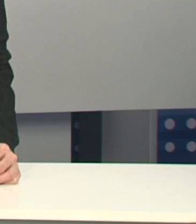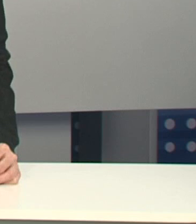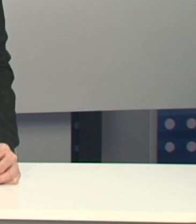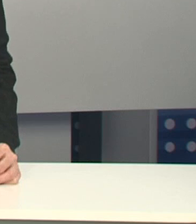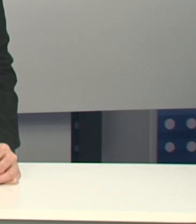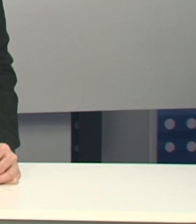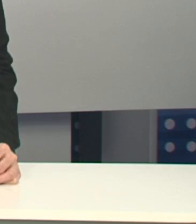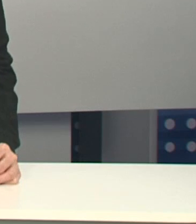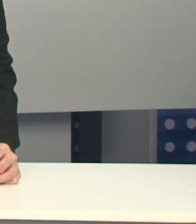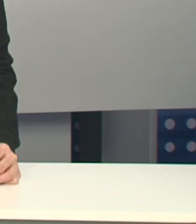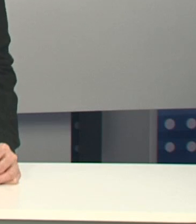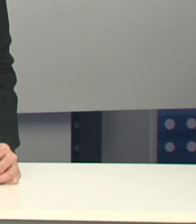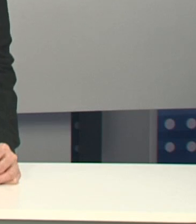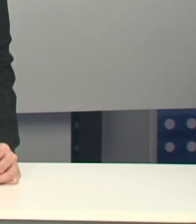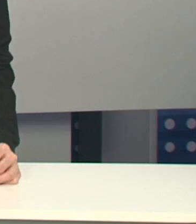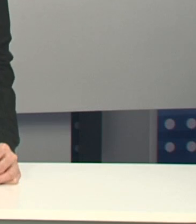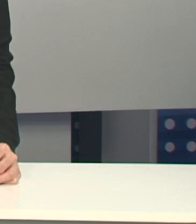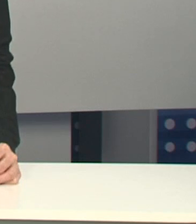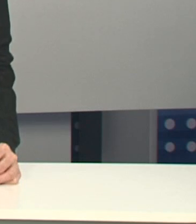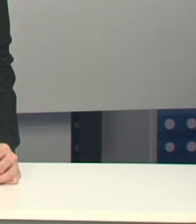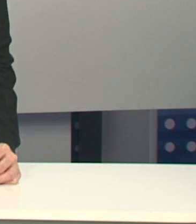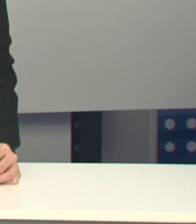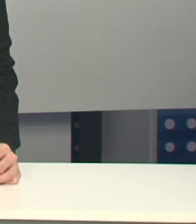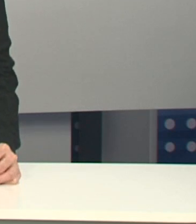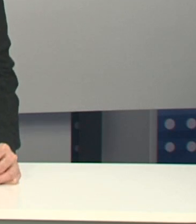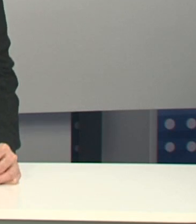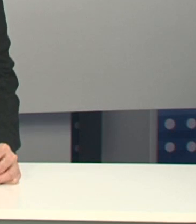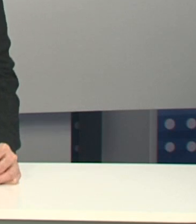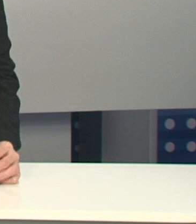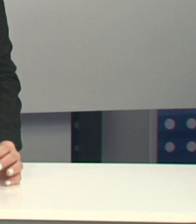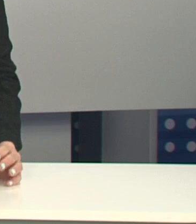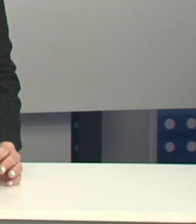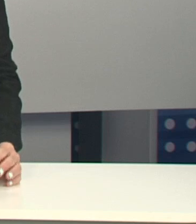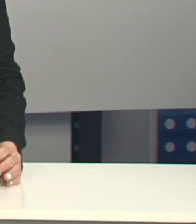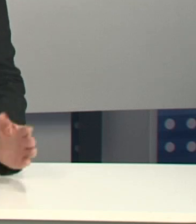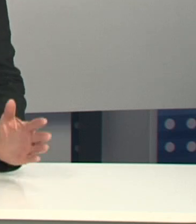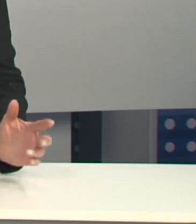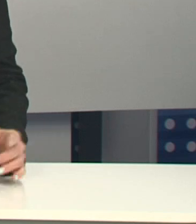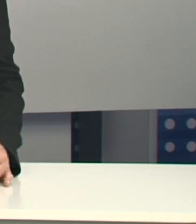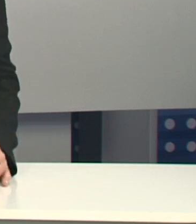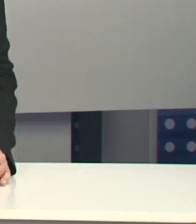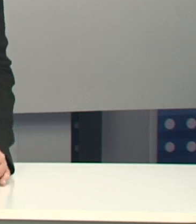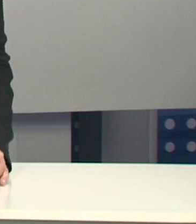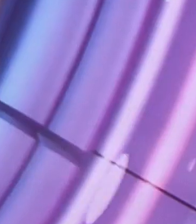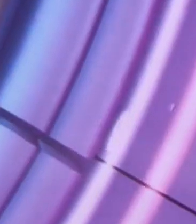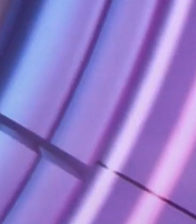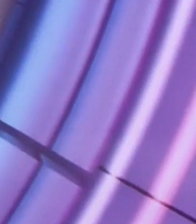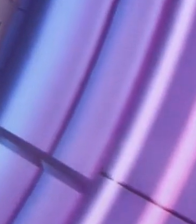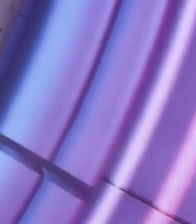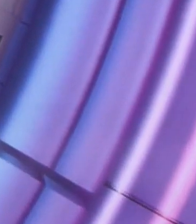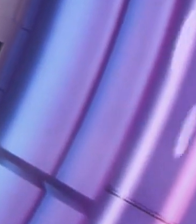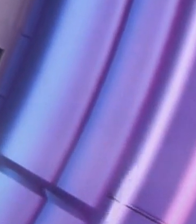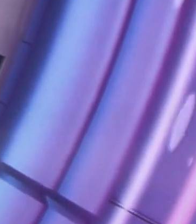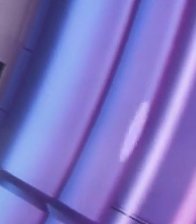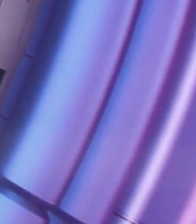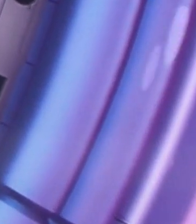Сегодня весьма необычная дата. 24 марта профессиональный праздник отмечают, внимание, мастера маникюра.